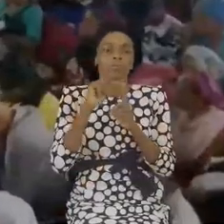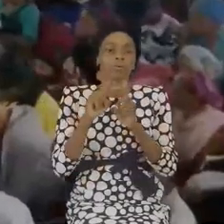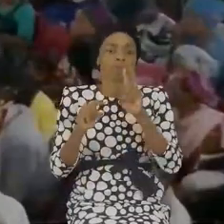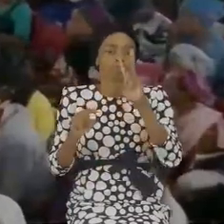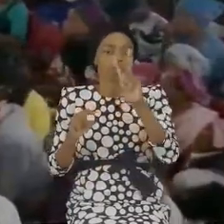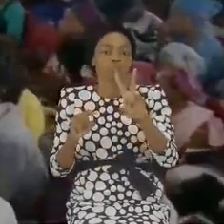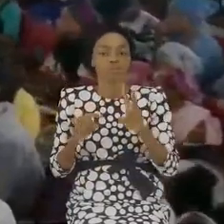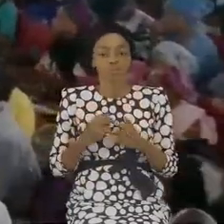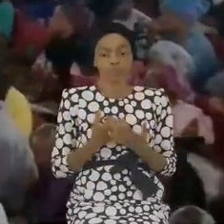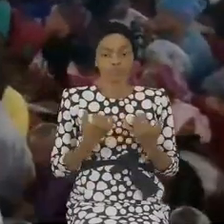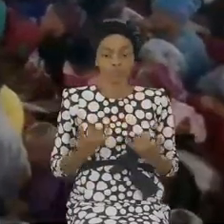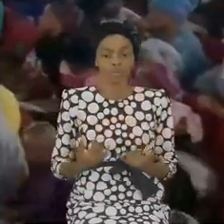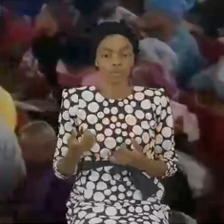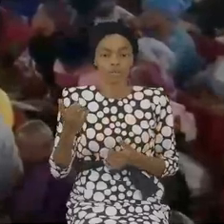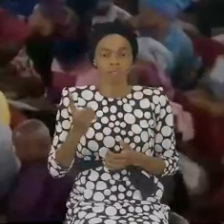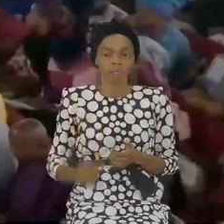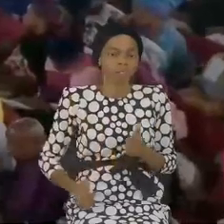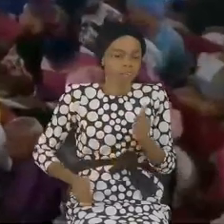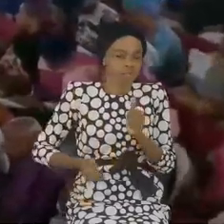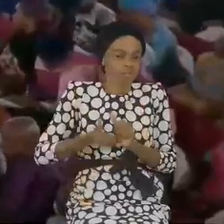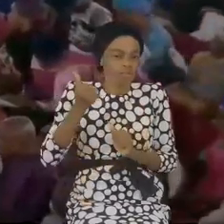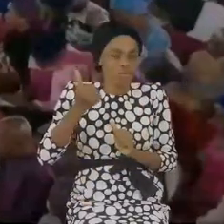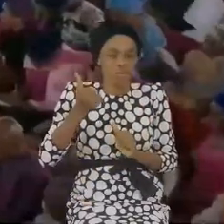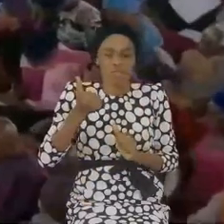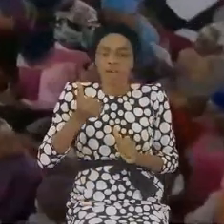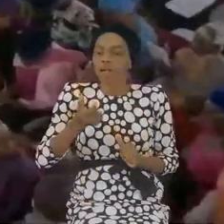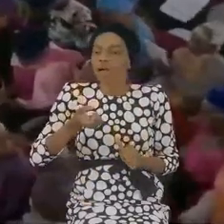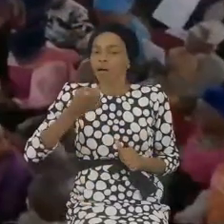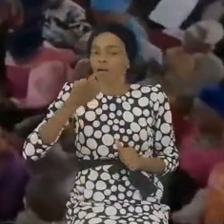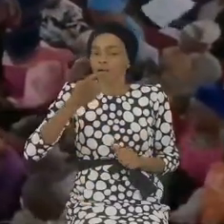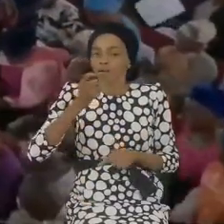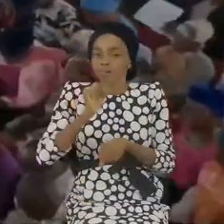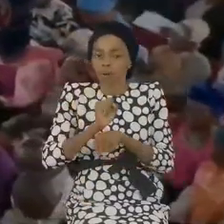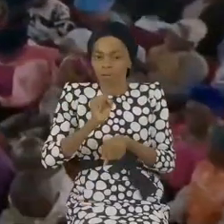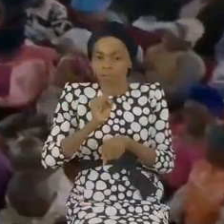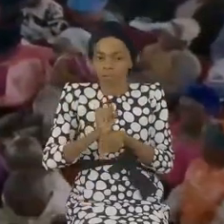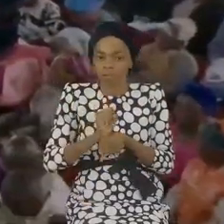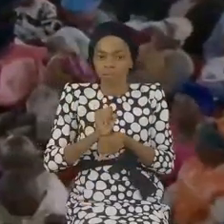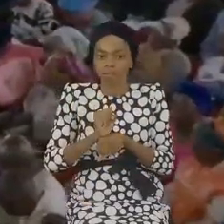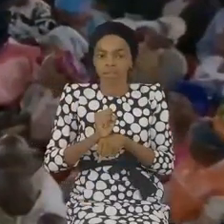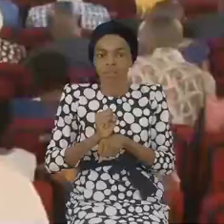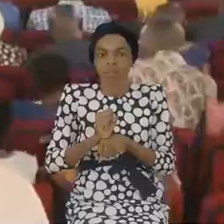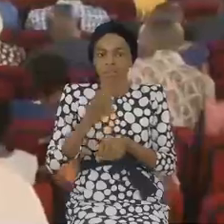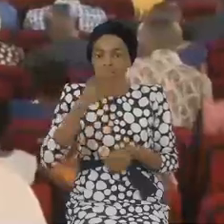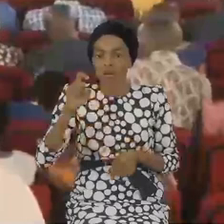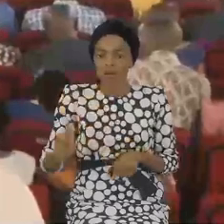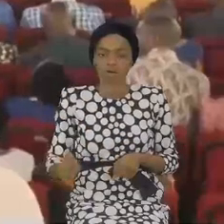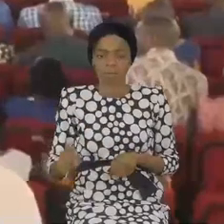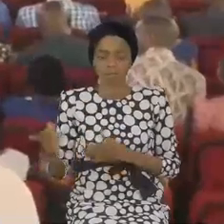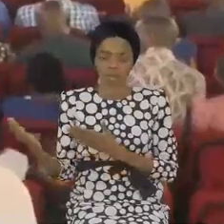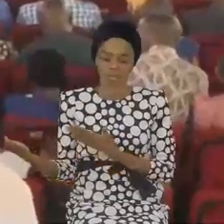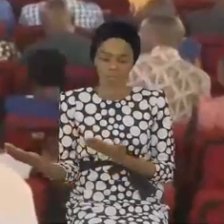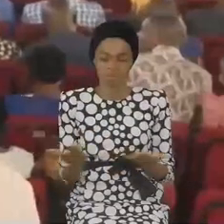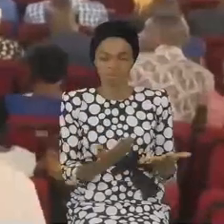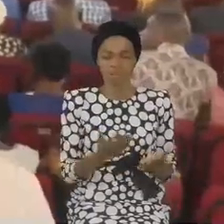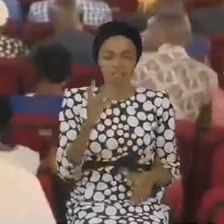le mandat supérieur, conduire les pèlerins à travers la terre aride.